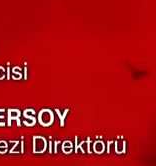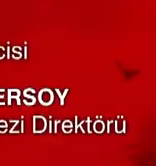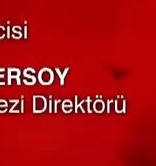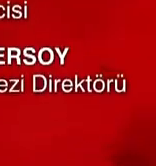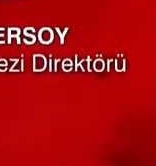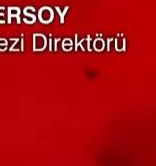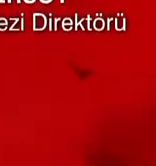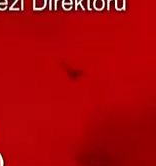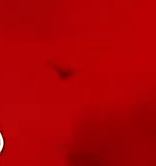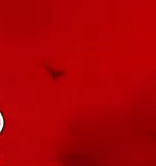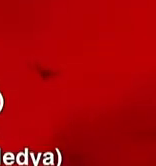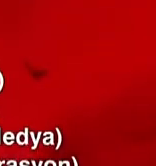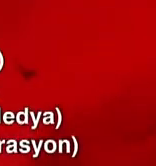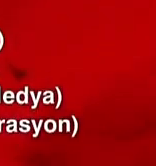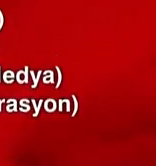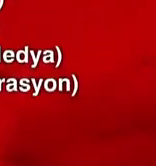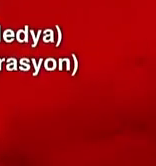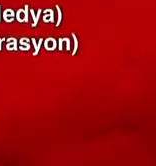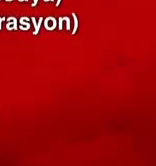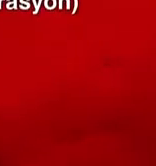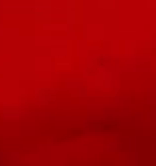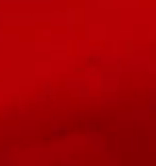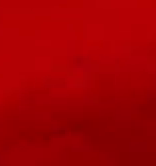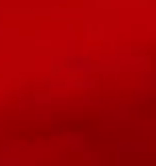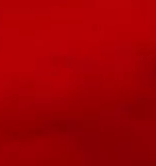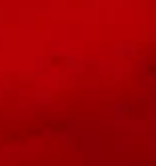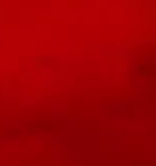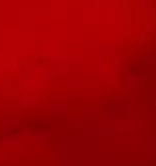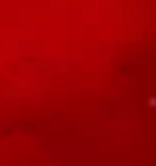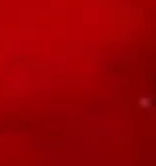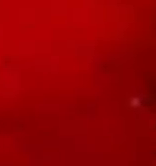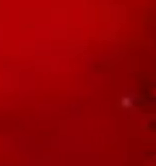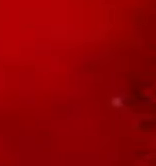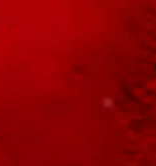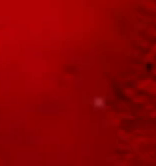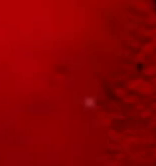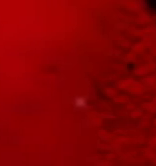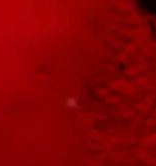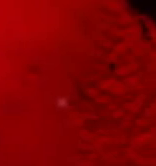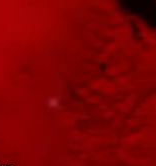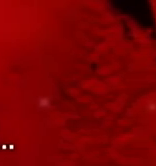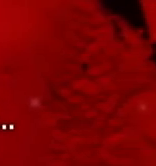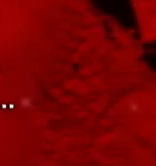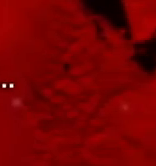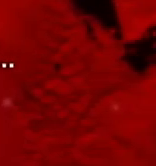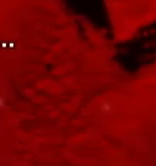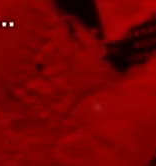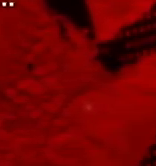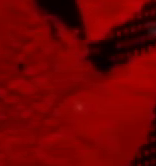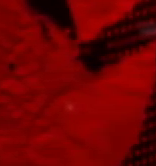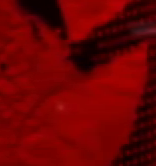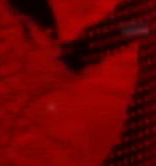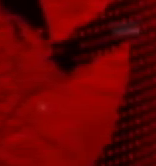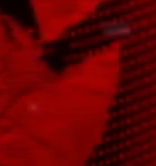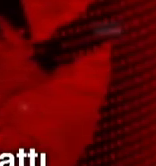bölümüyle devam edecek. İyi bir akşam geçirmenizi diliyoruz. Hoşçakalın. Her köşesi cennetin, ezilir